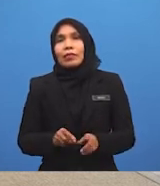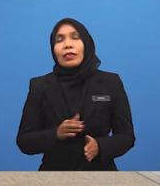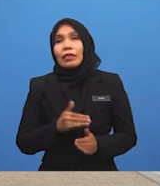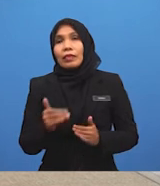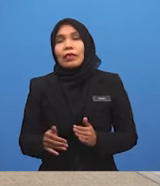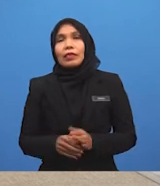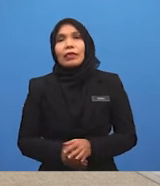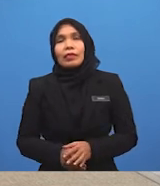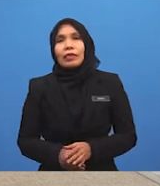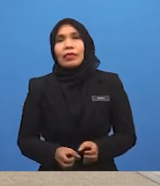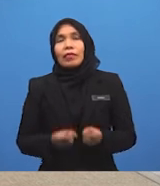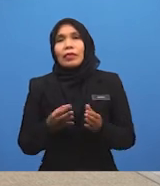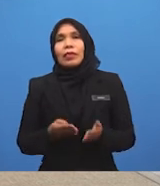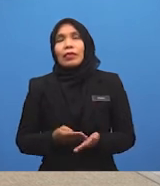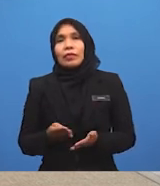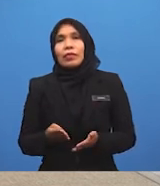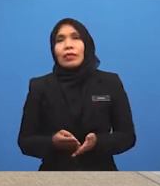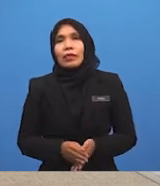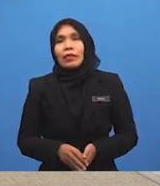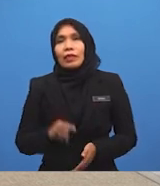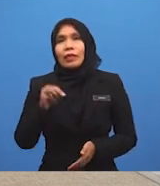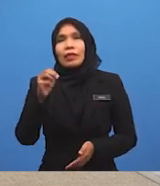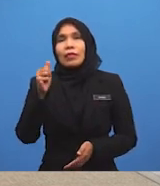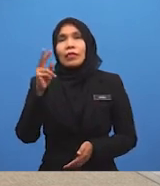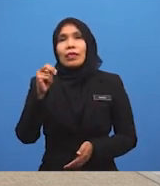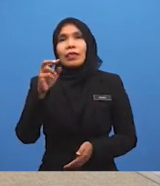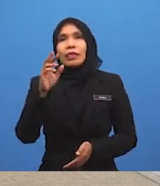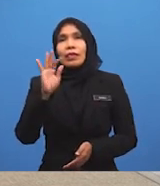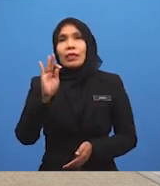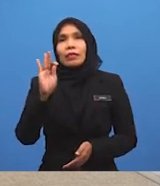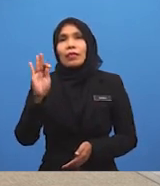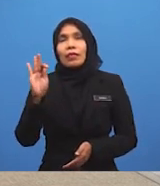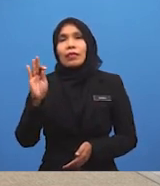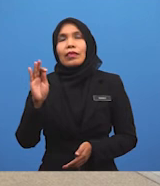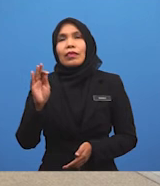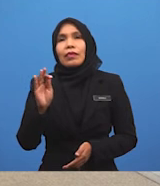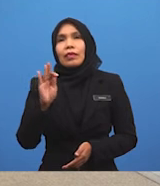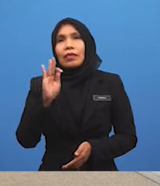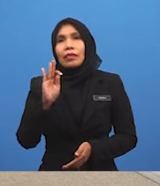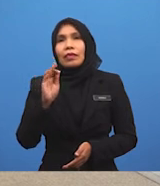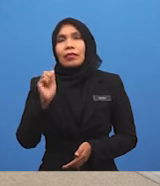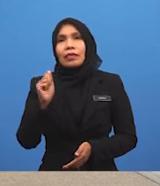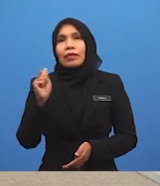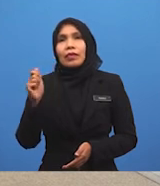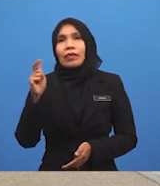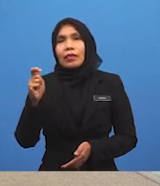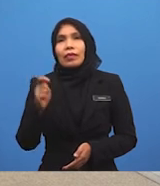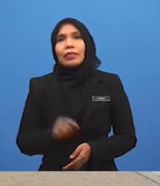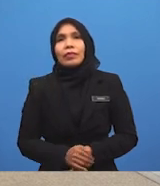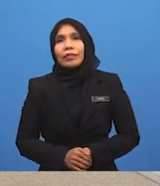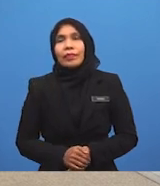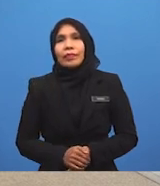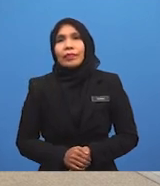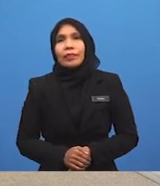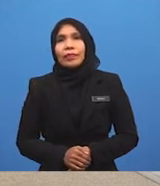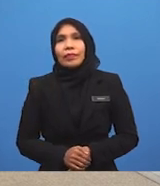diri sendiri, penduduk setempat dan masyarakat umumnya. Manfaat yang lebih